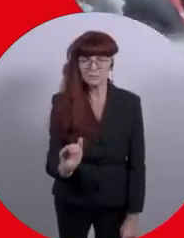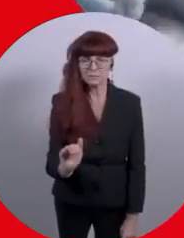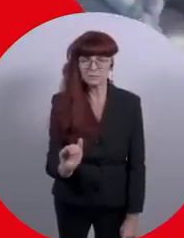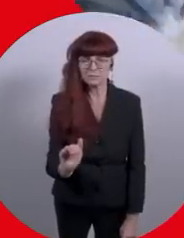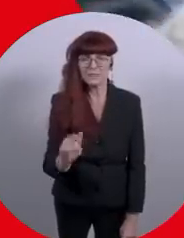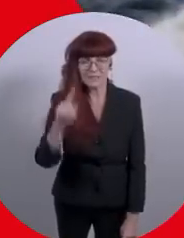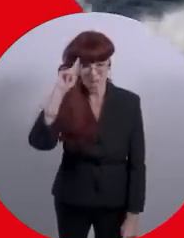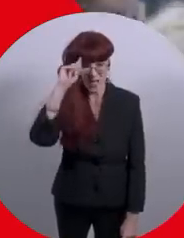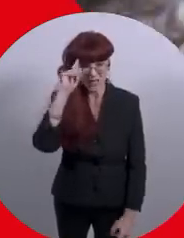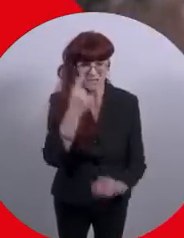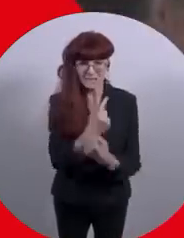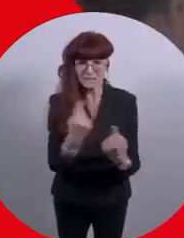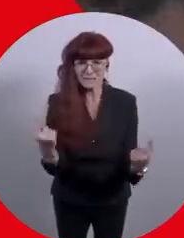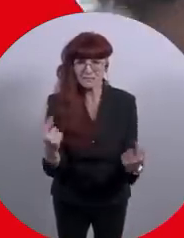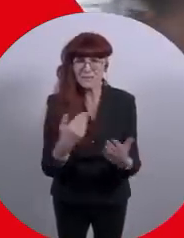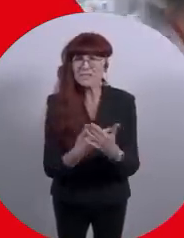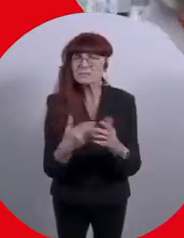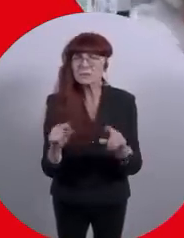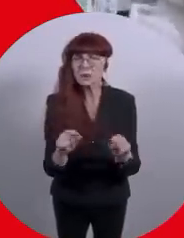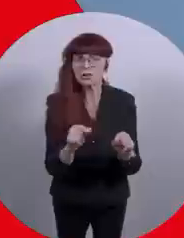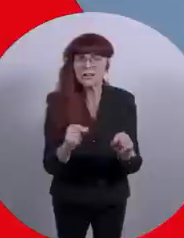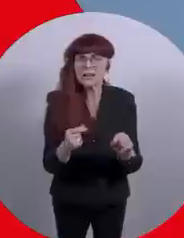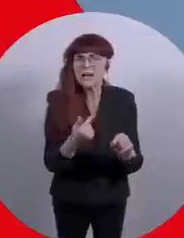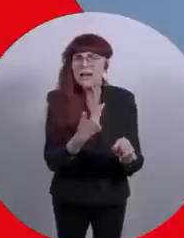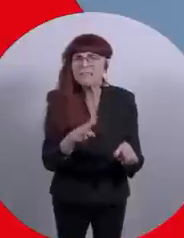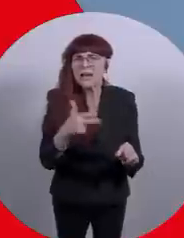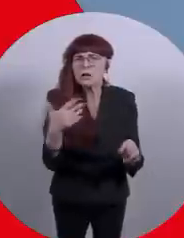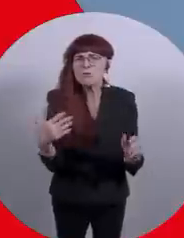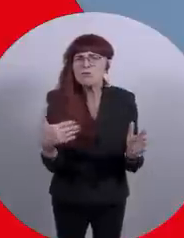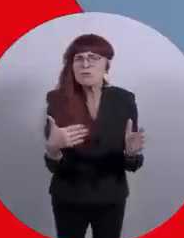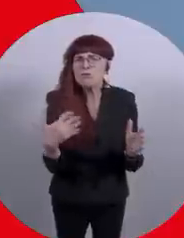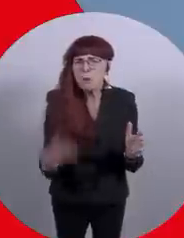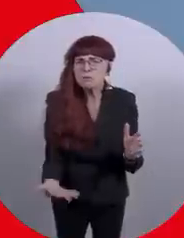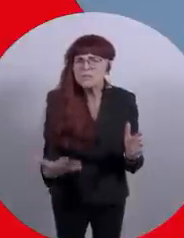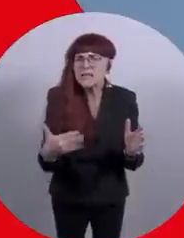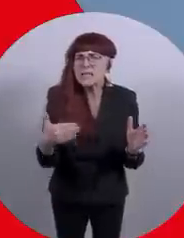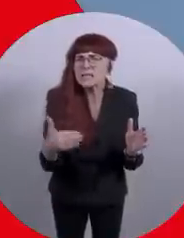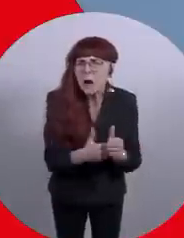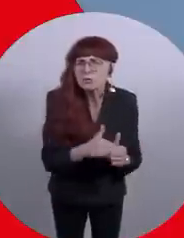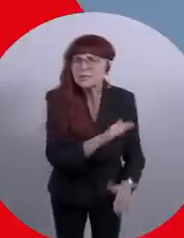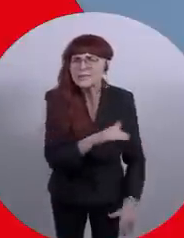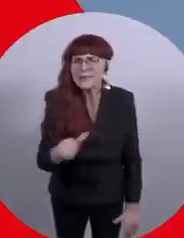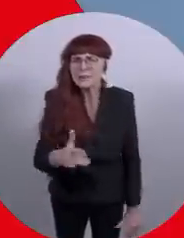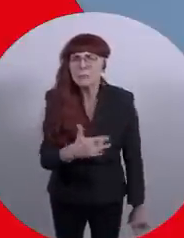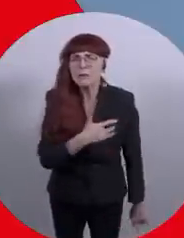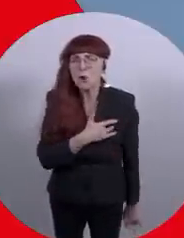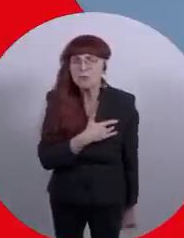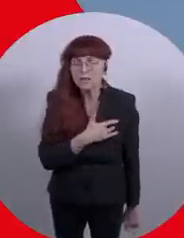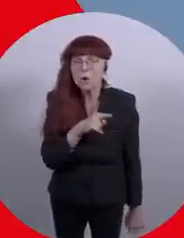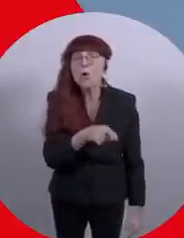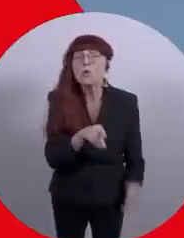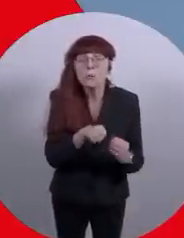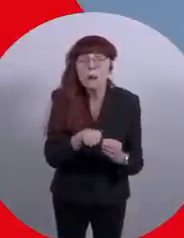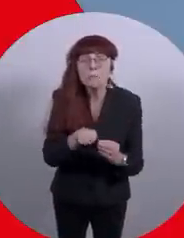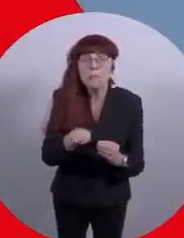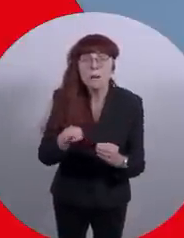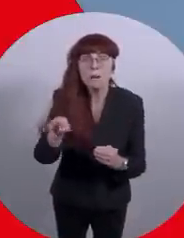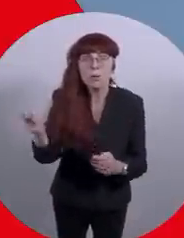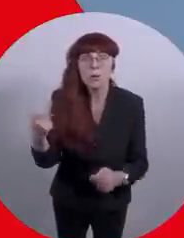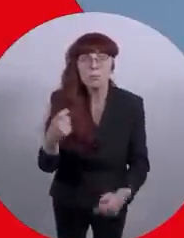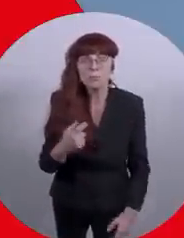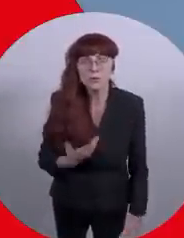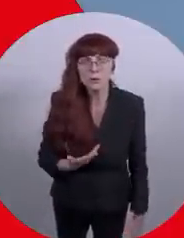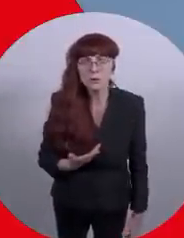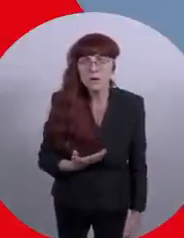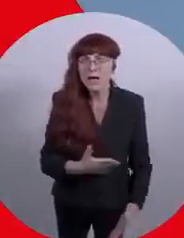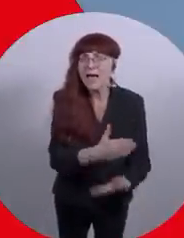wisst ihr was das heißt da zahlt immer sehr gar nicht vorstellen kann 350.000 Kinder denn dann steigend die Hälfte